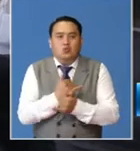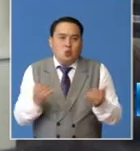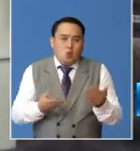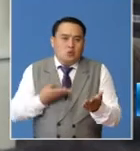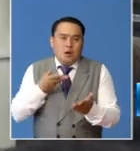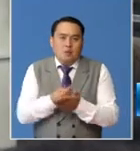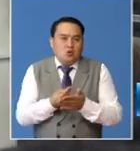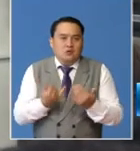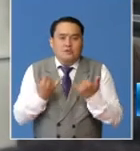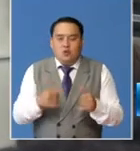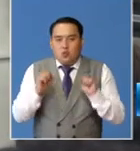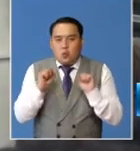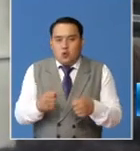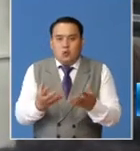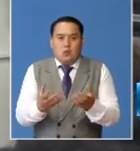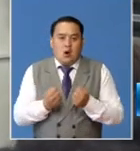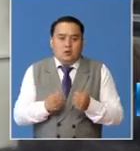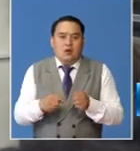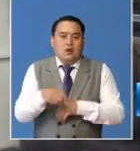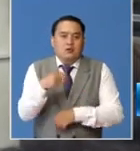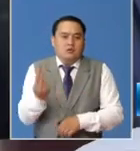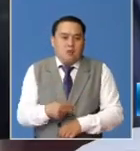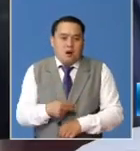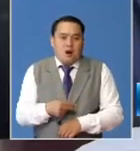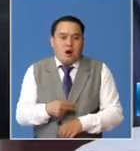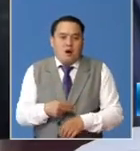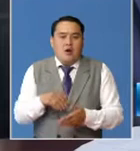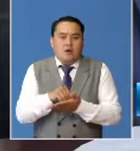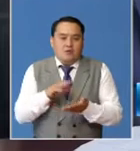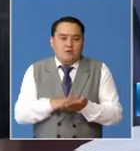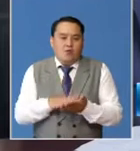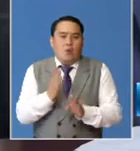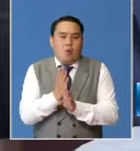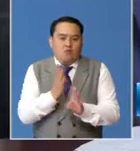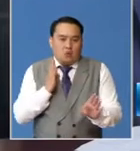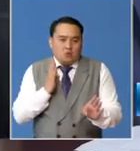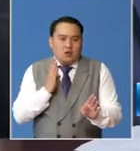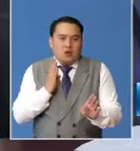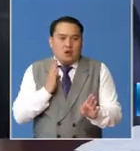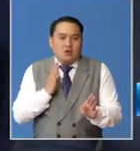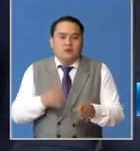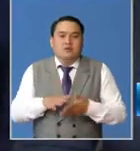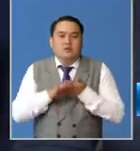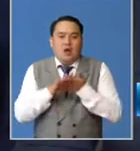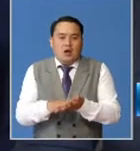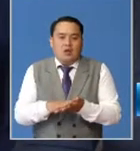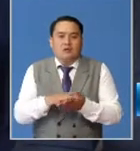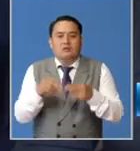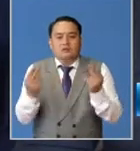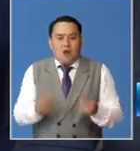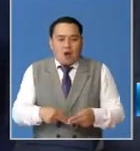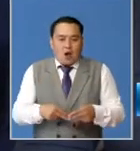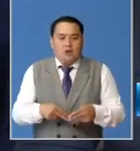считанные минуты сегодня можно получить адресную справку, поставить ребенка в очередь в детский сад, подать заявление в ЗАГС, а